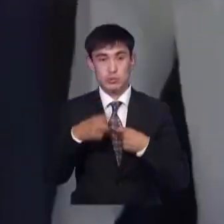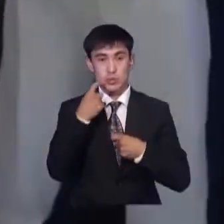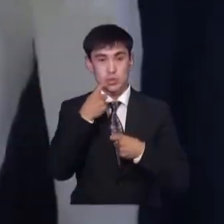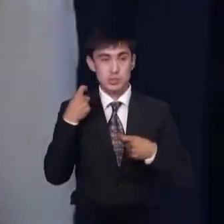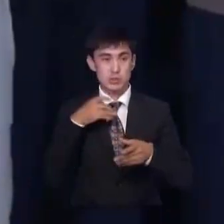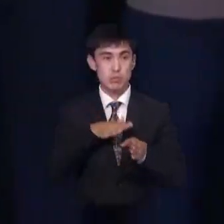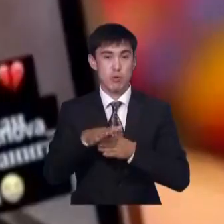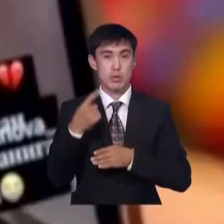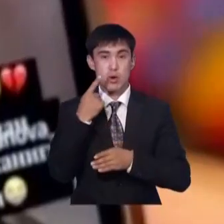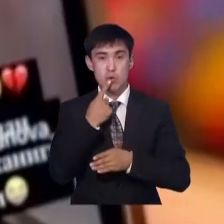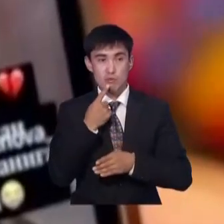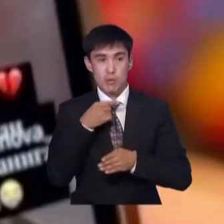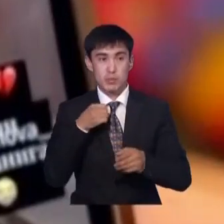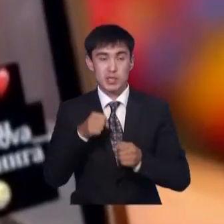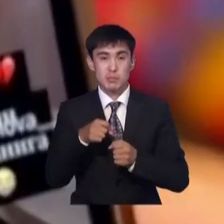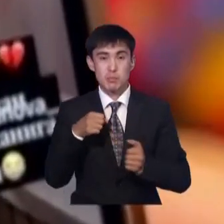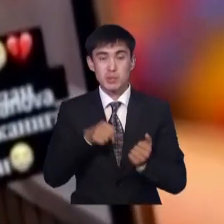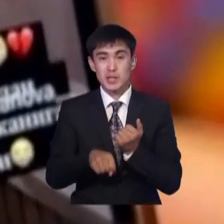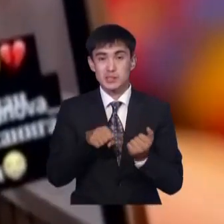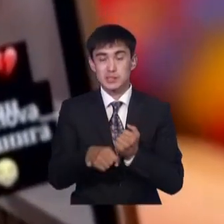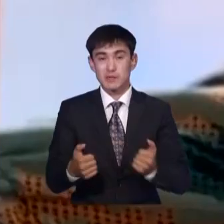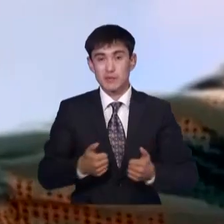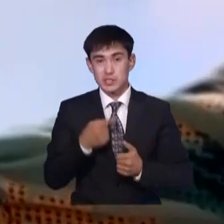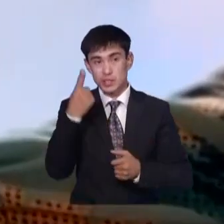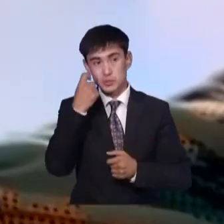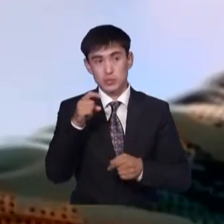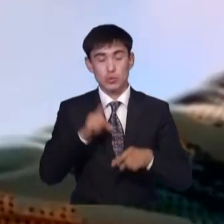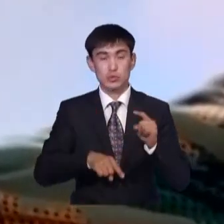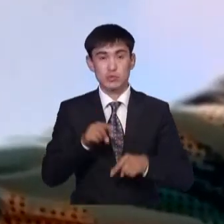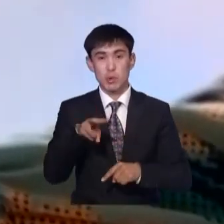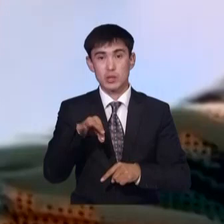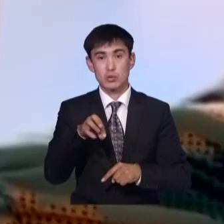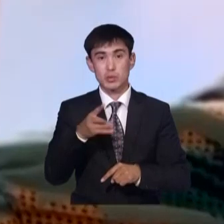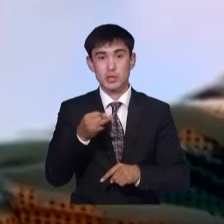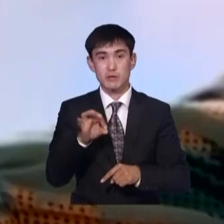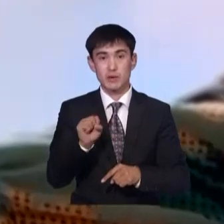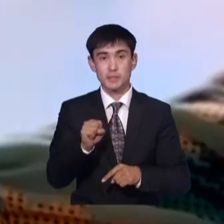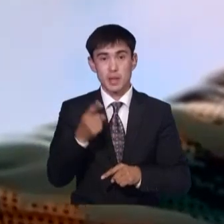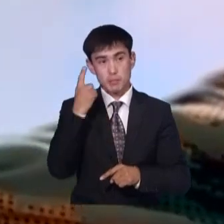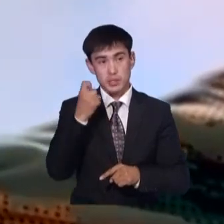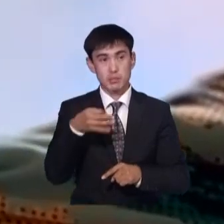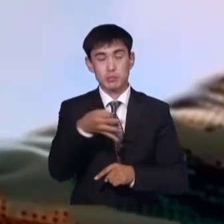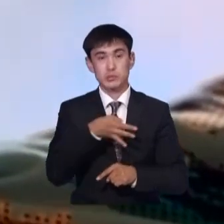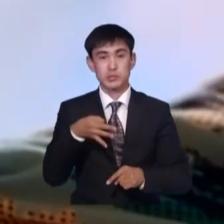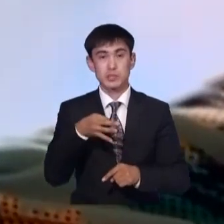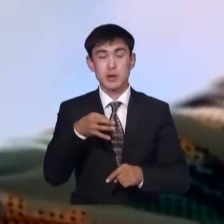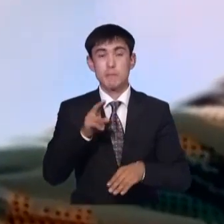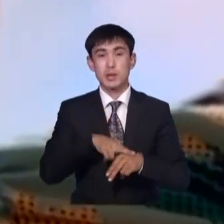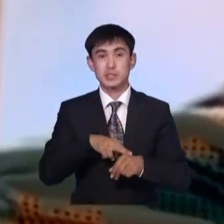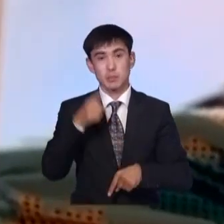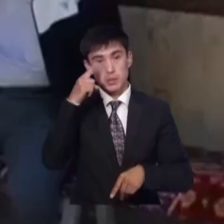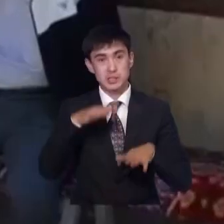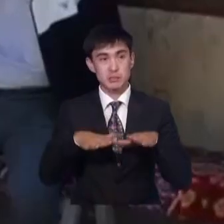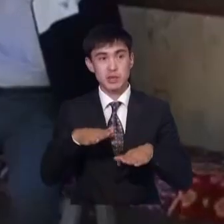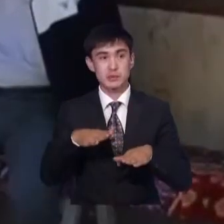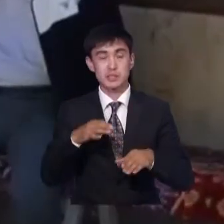и полон крови. Ее пытались изнасиловать, сообщила родственница погибшей Махалат Курбаналиева. По данным областного департамента полиции,